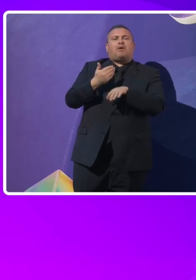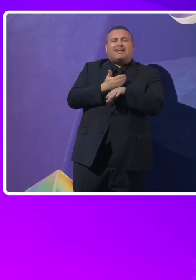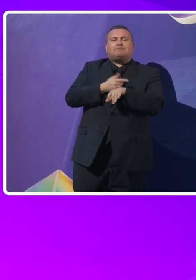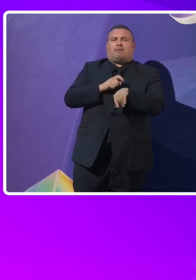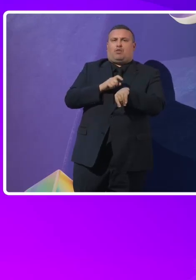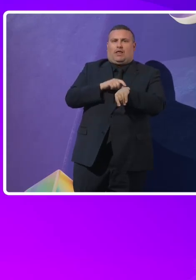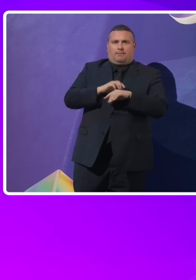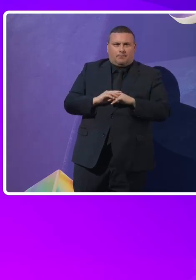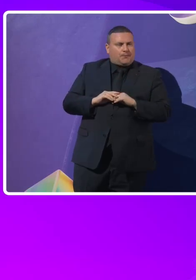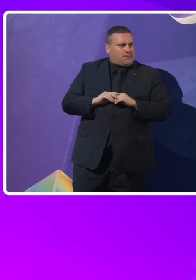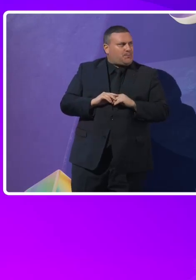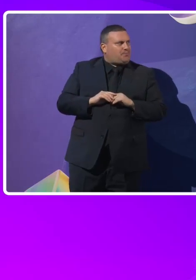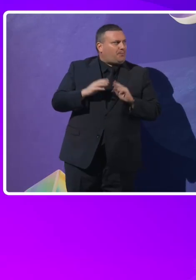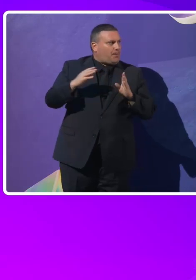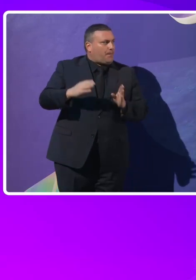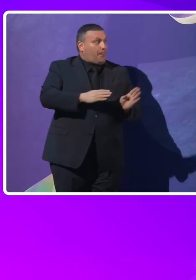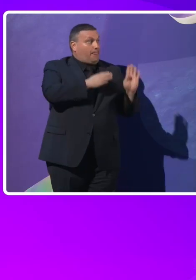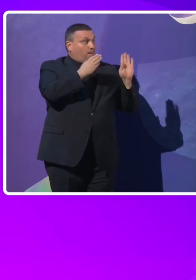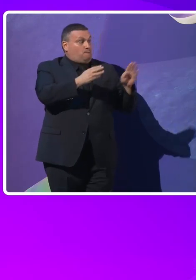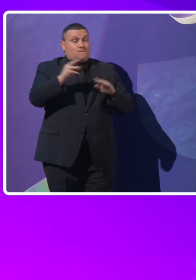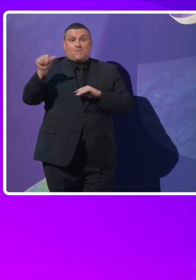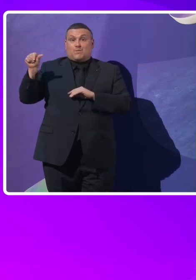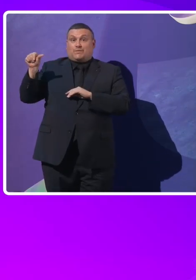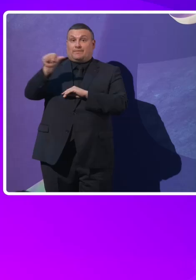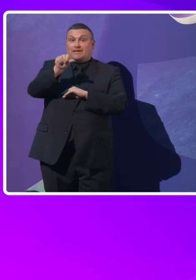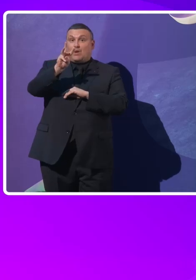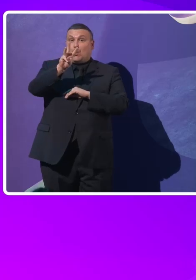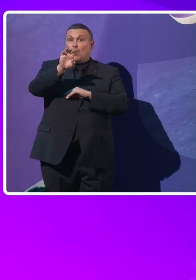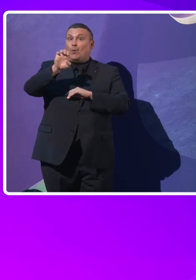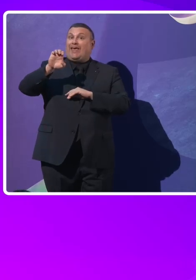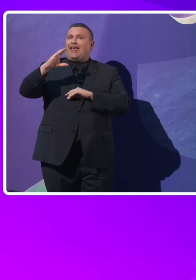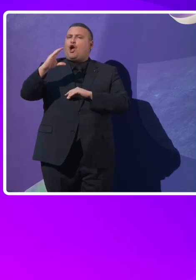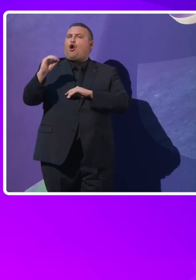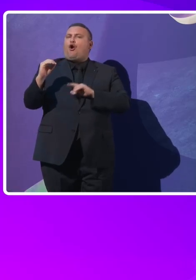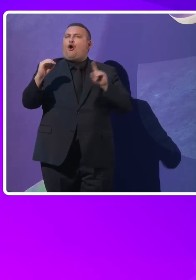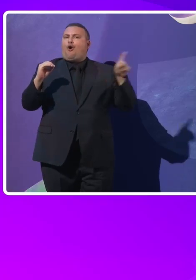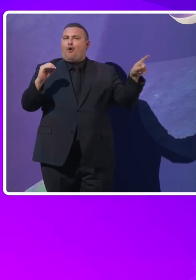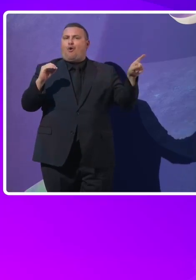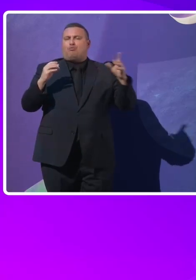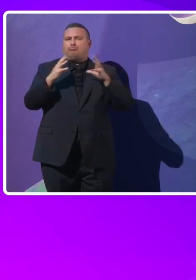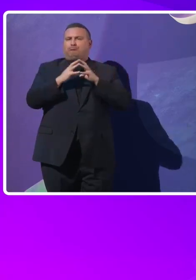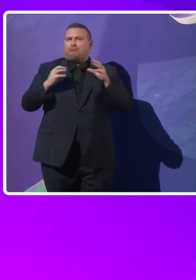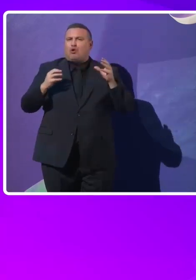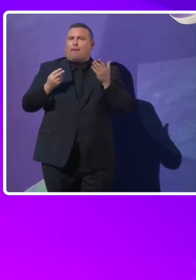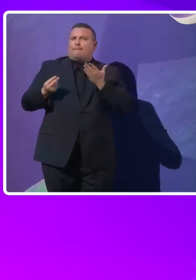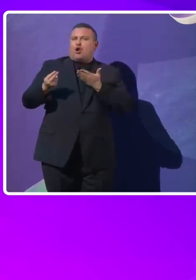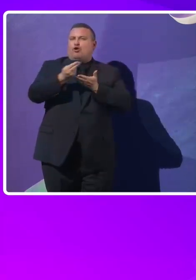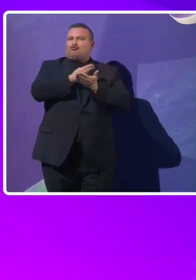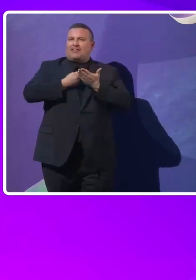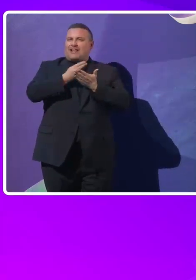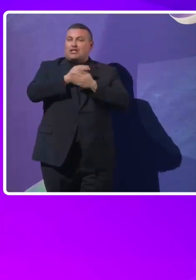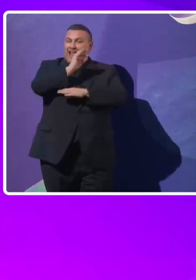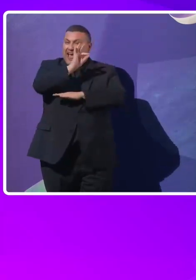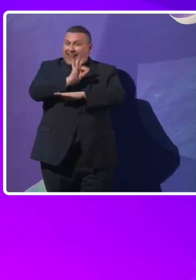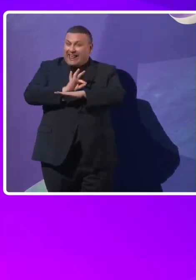tecnologia poi passiamo a swico che invece è un'azienda leader nel mondo della progettazione dell'architettura loro